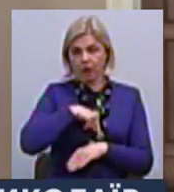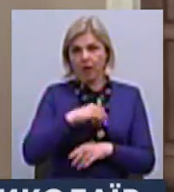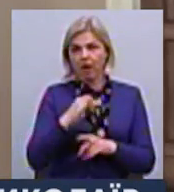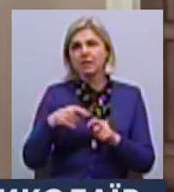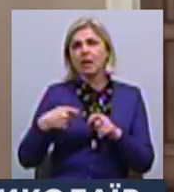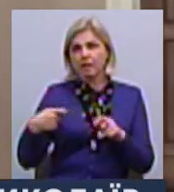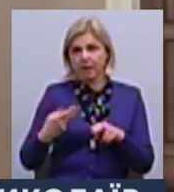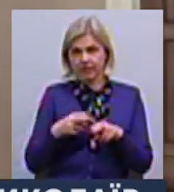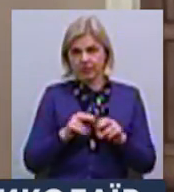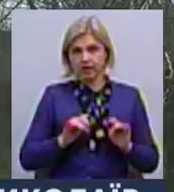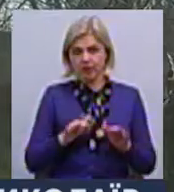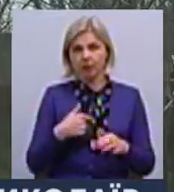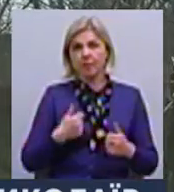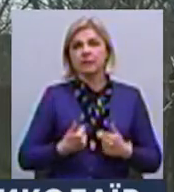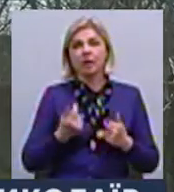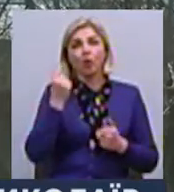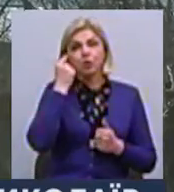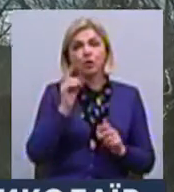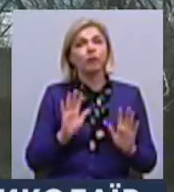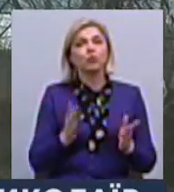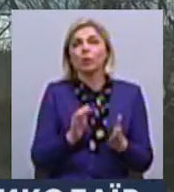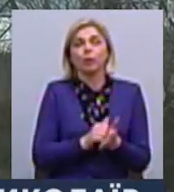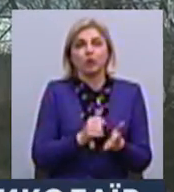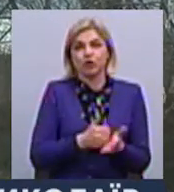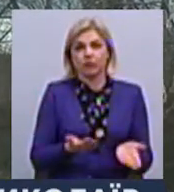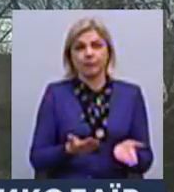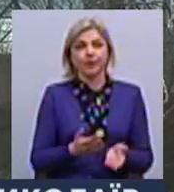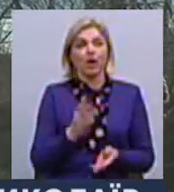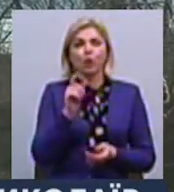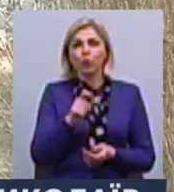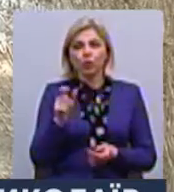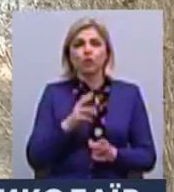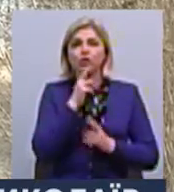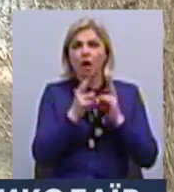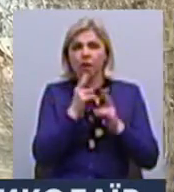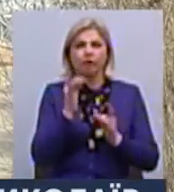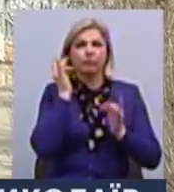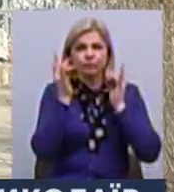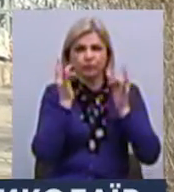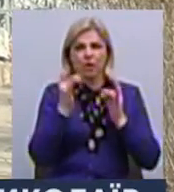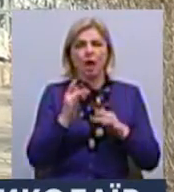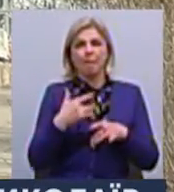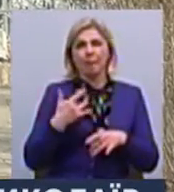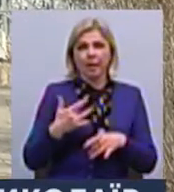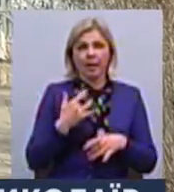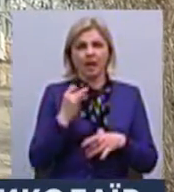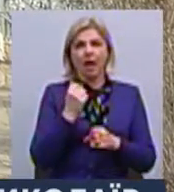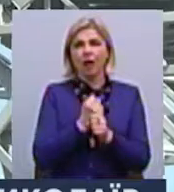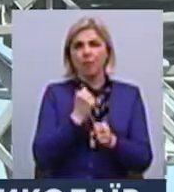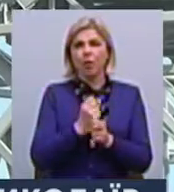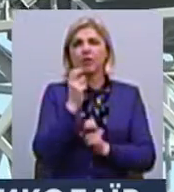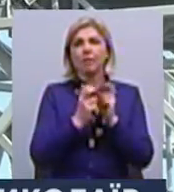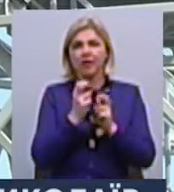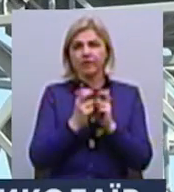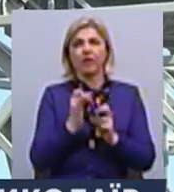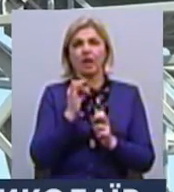намагаємось зрозуміти, в чому справа. Люди вже не перший рік скаржаться на гуркіт, шум, пил від роботи прилеглих підприємств, а також